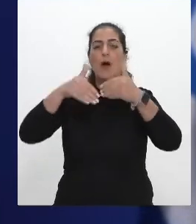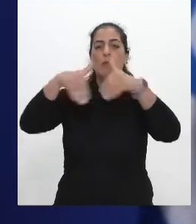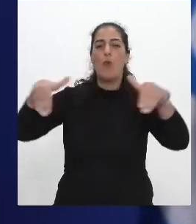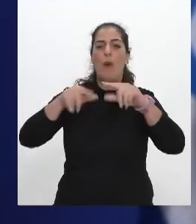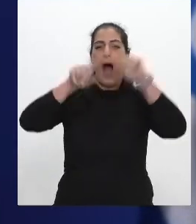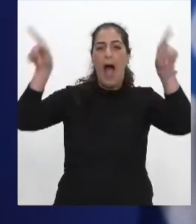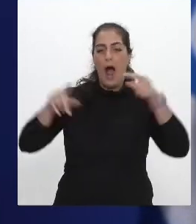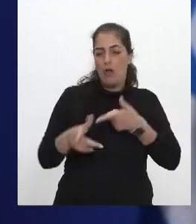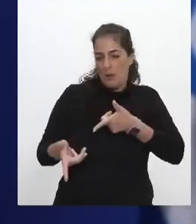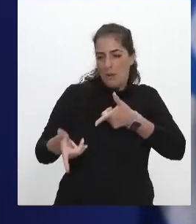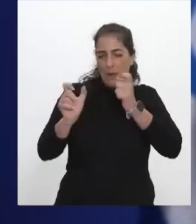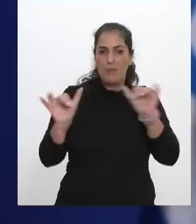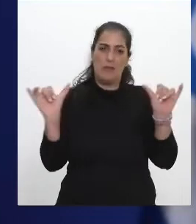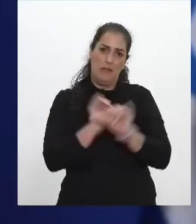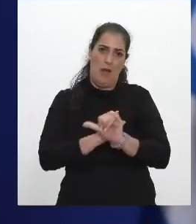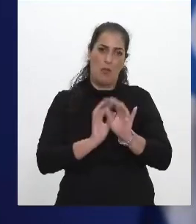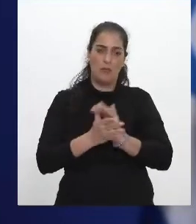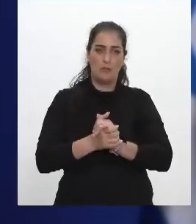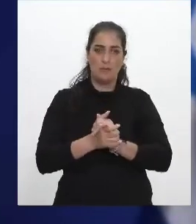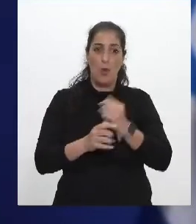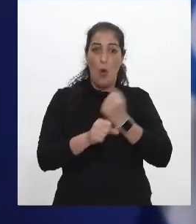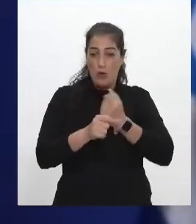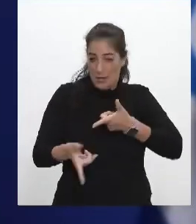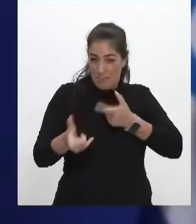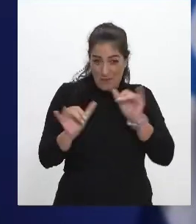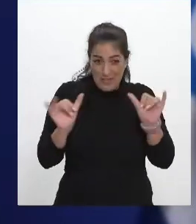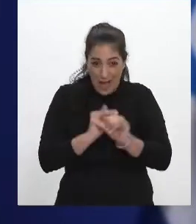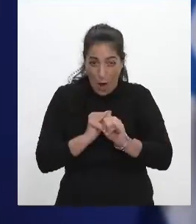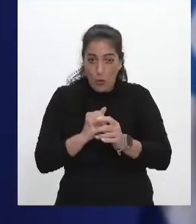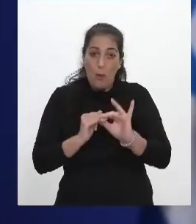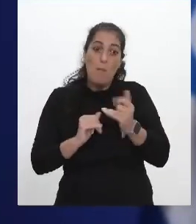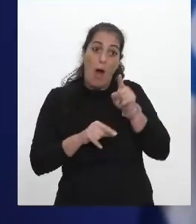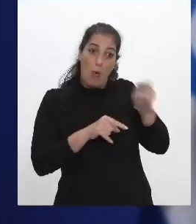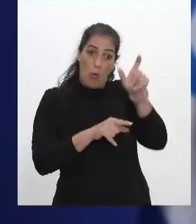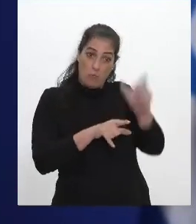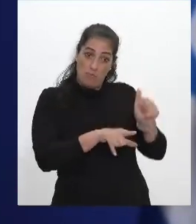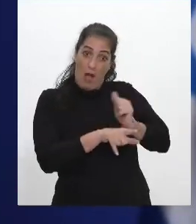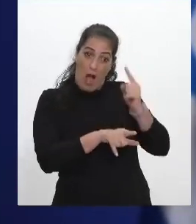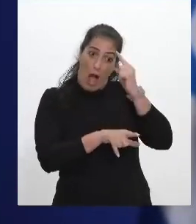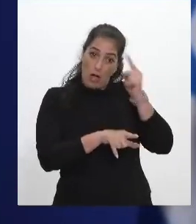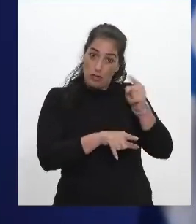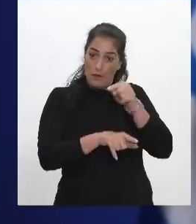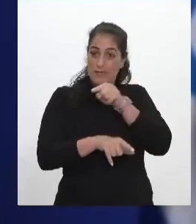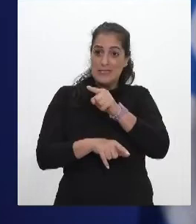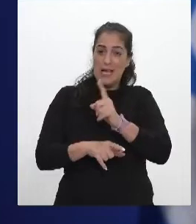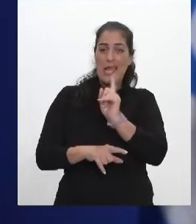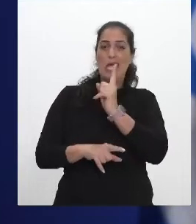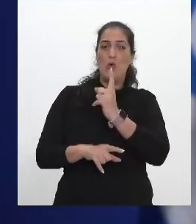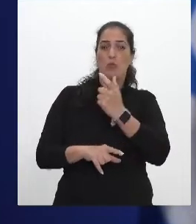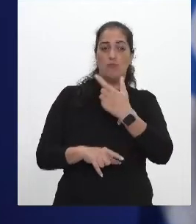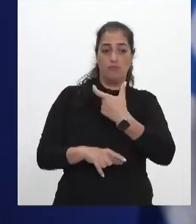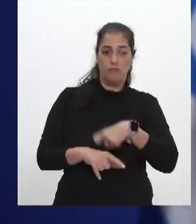ומבצע ירי בשגגה הוא מבצע ירי בשגגה על מה שהוא חשב באותו רגע שהיה איום